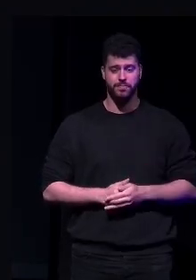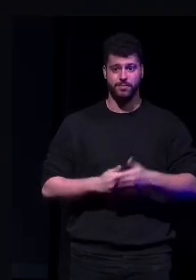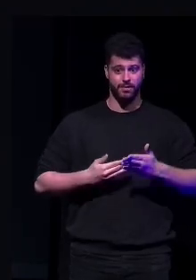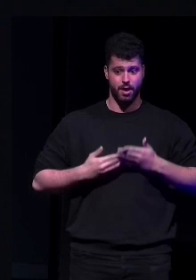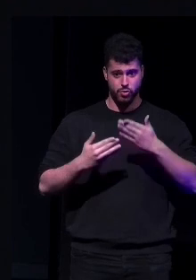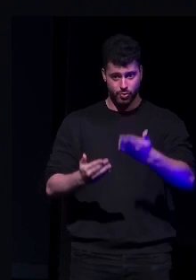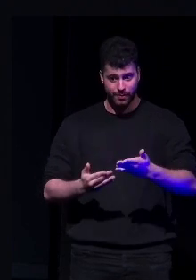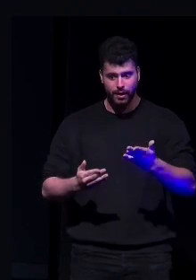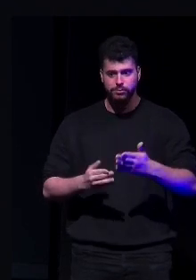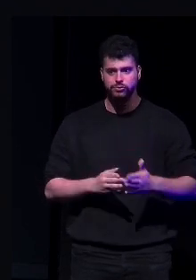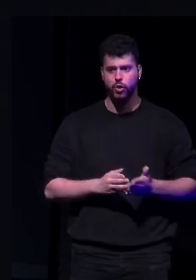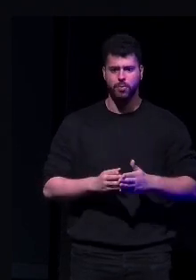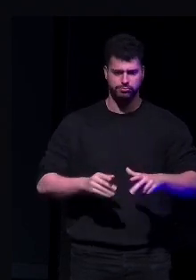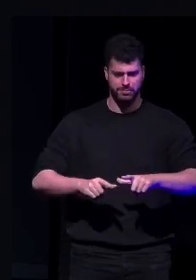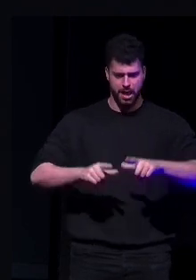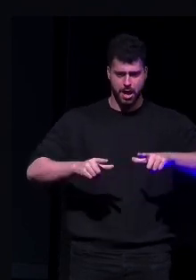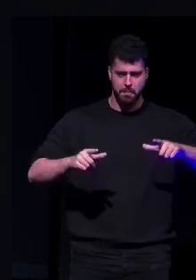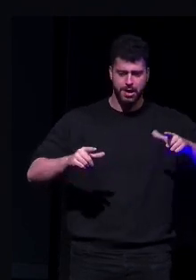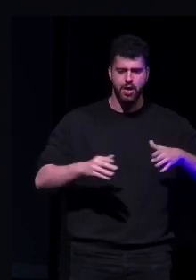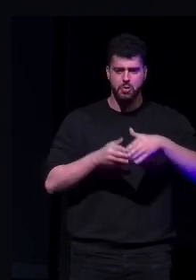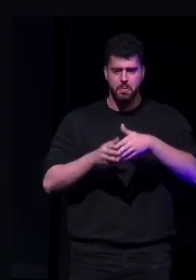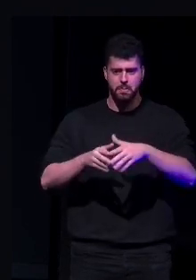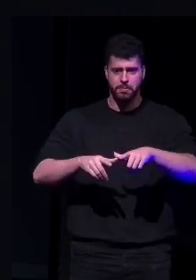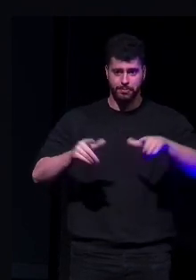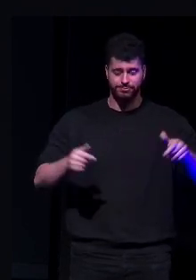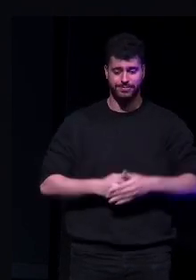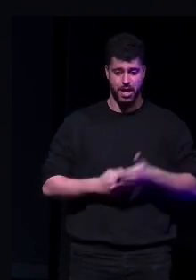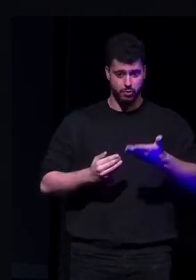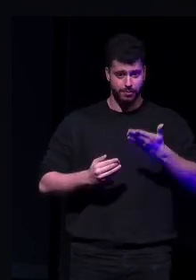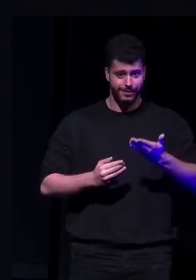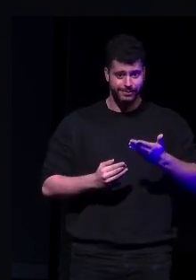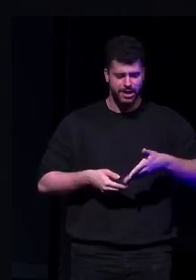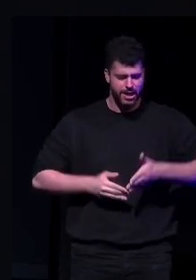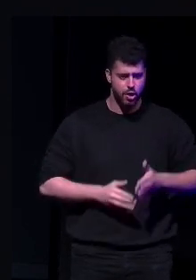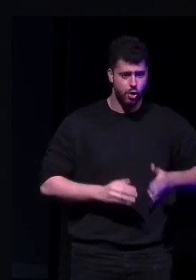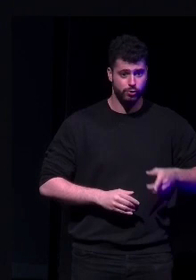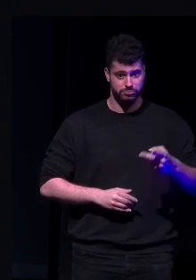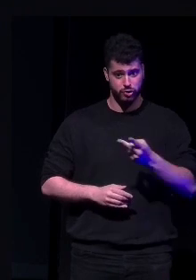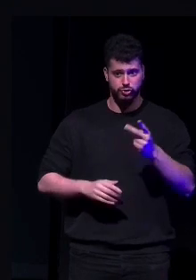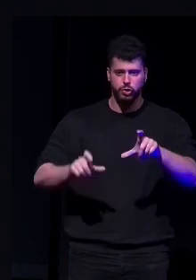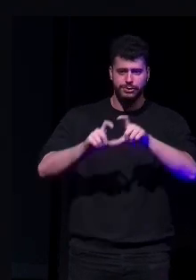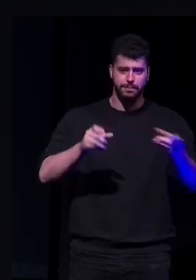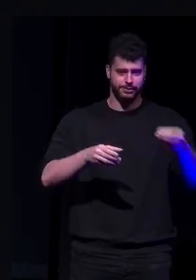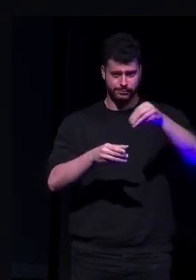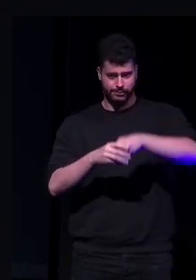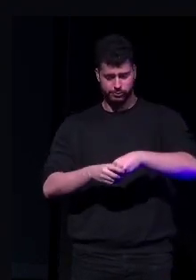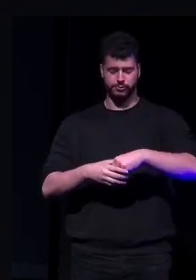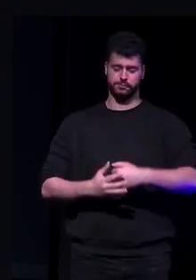a ser pioner dels creuers turístics a la Costa Brava. Actualment els seus fills segueixen al capdavant d'aquest negoci familiar.